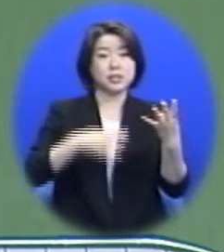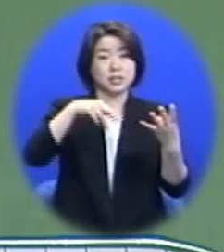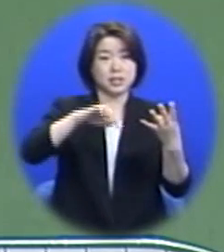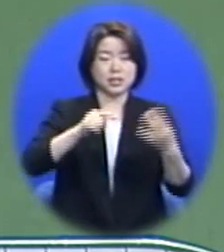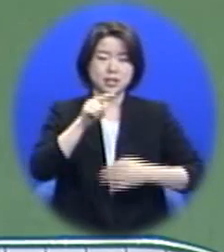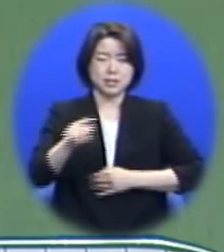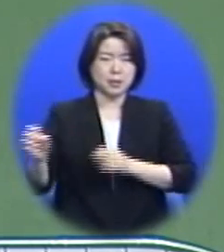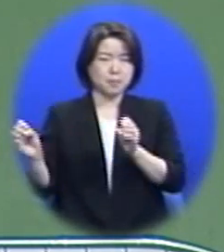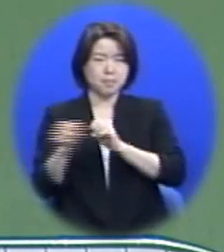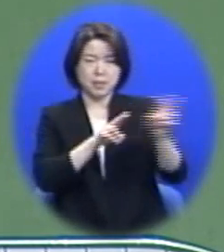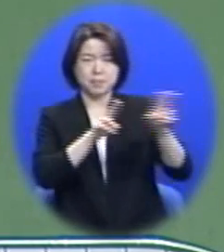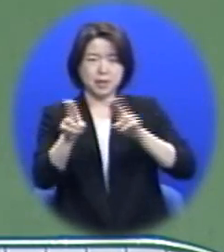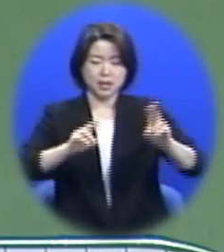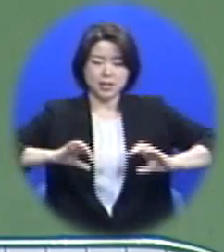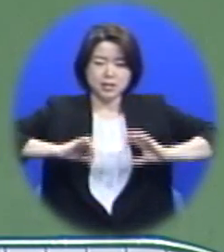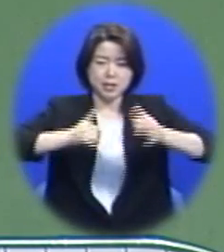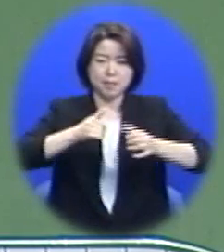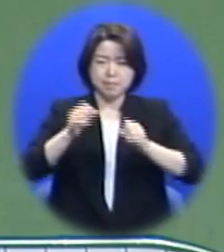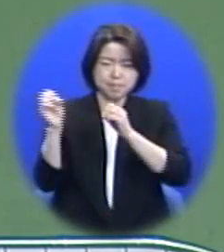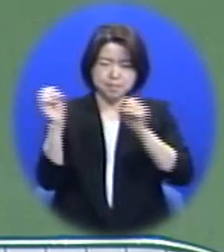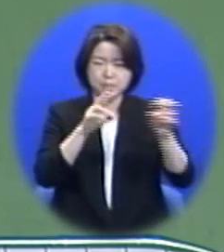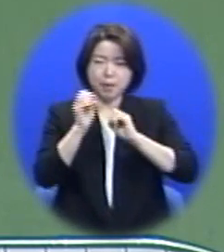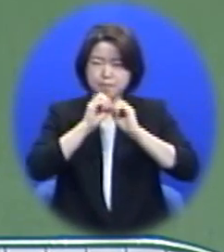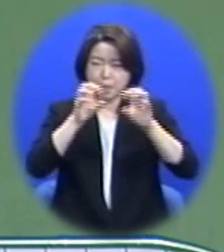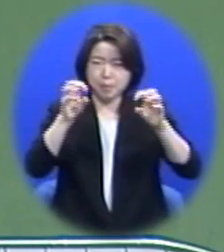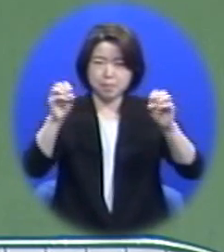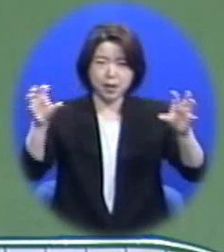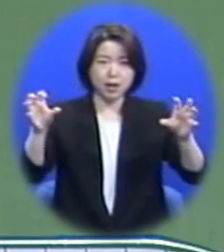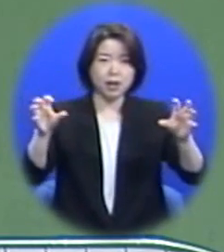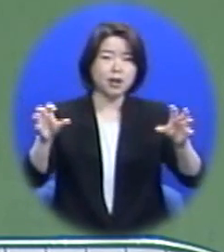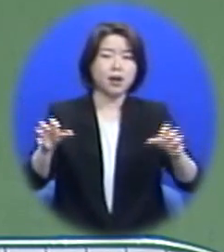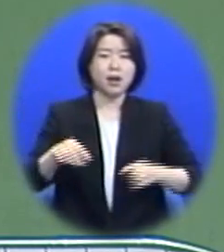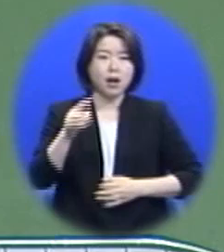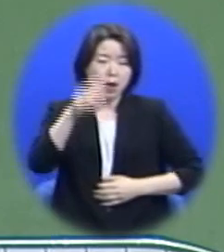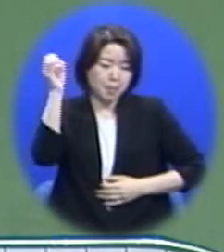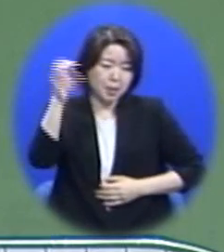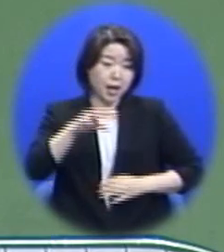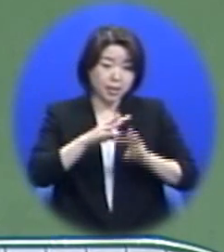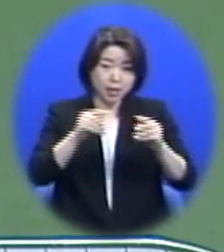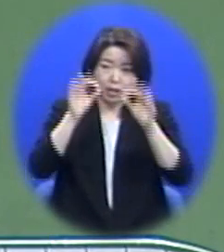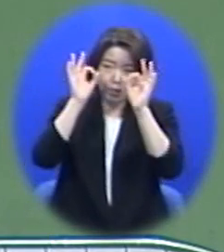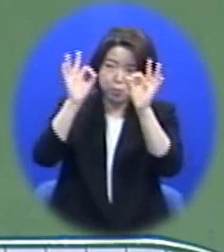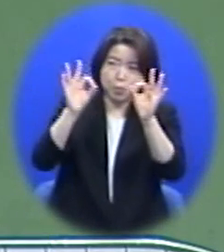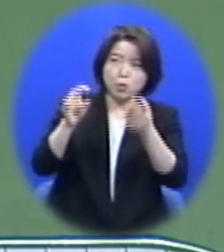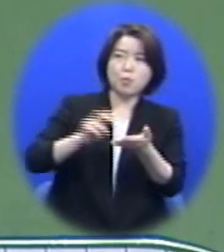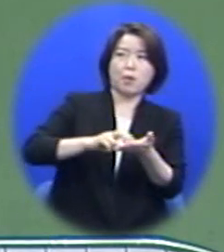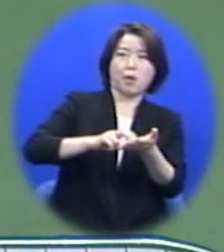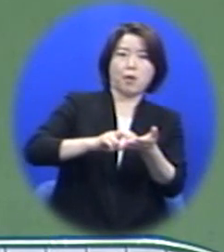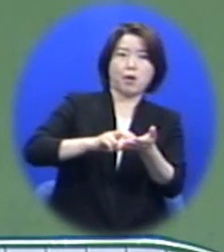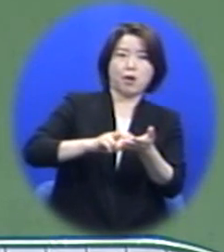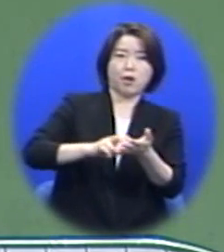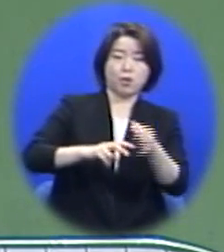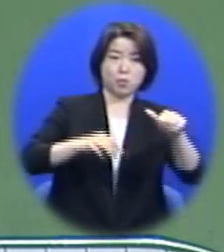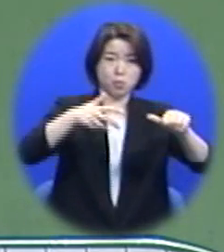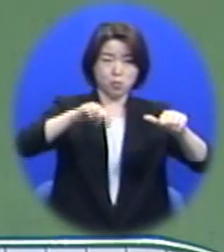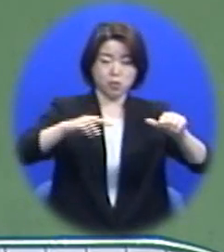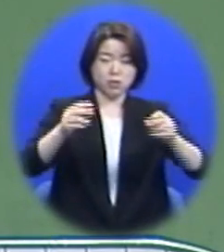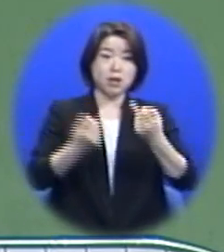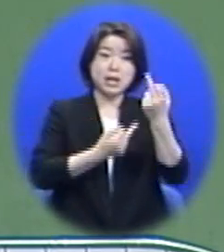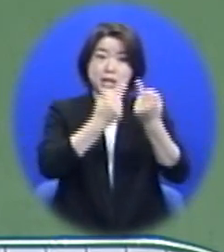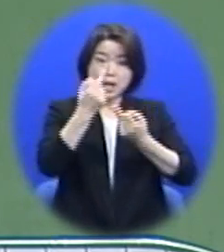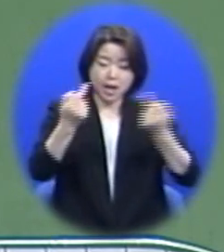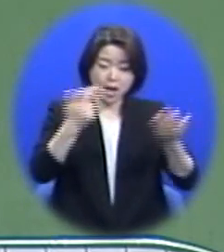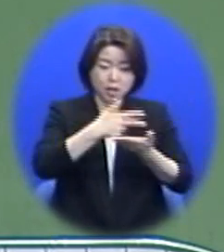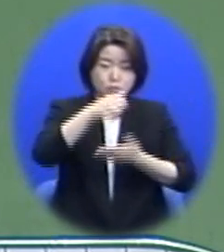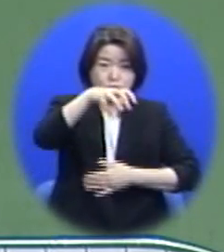번개가 세상을 번쩍번쩍 비추면 땅이 보고서 두려워 던다 5절에 산들은 주님 앞에서